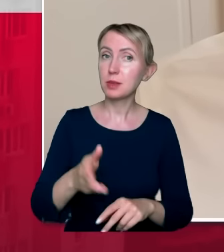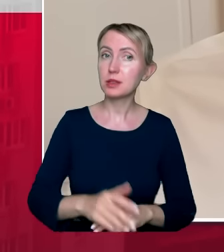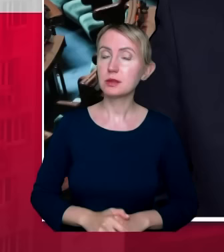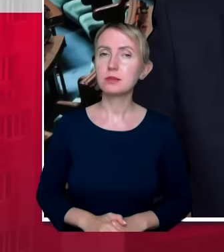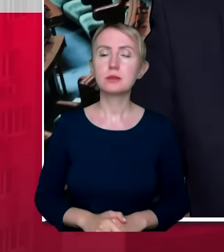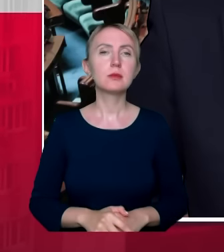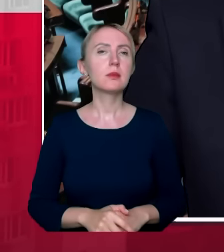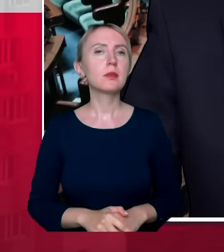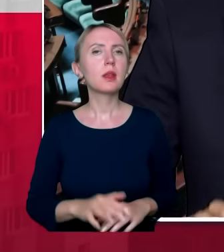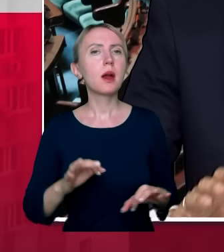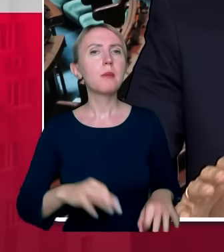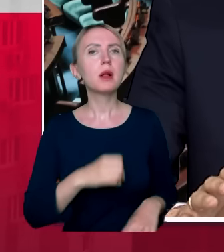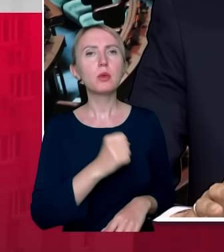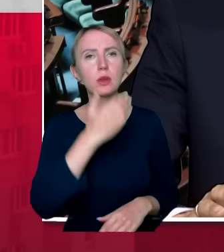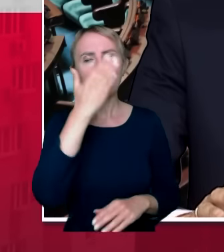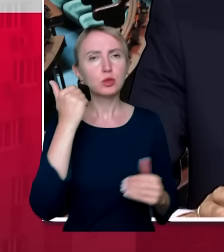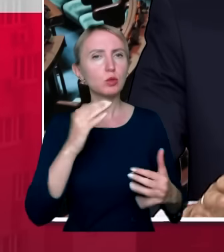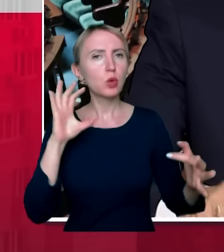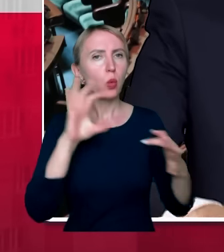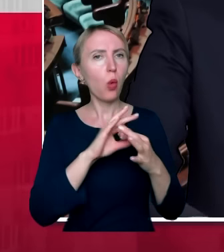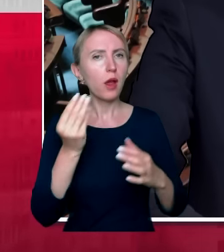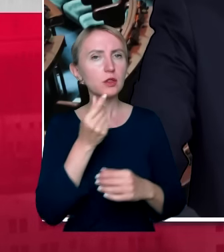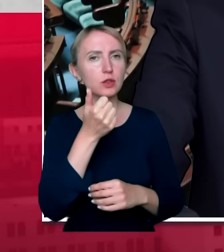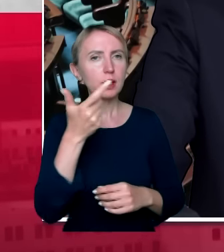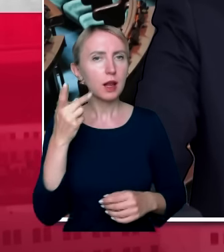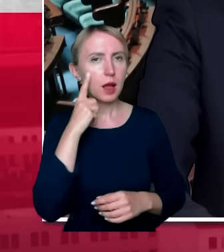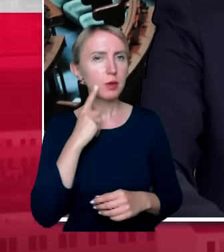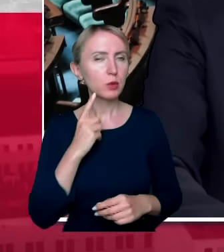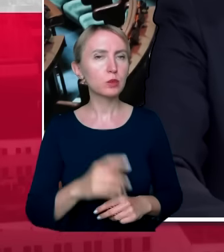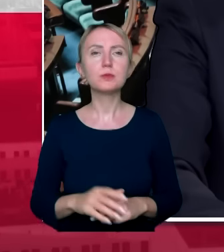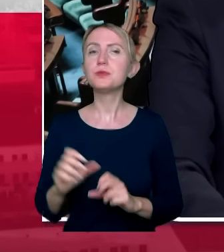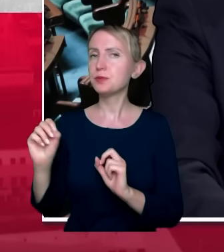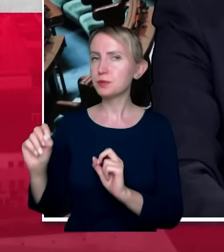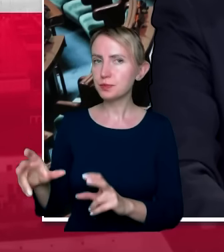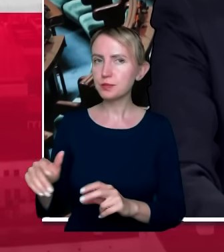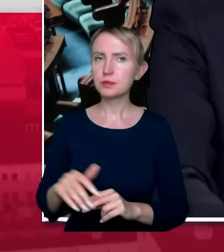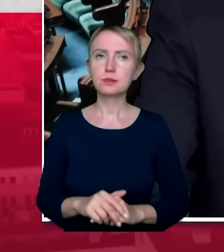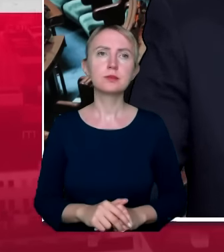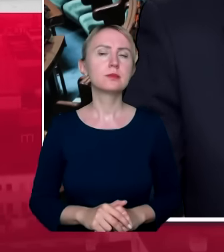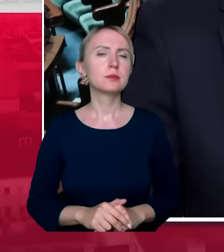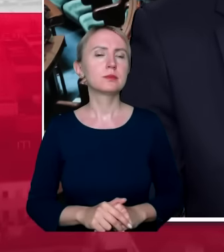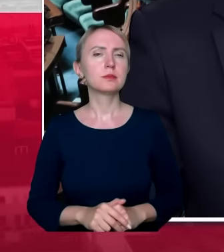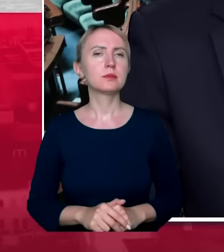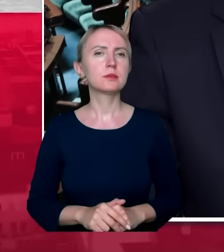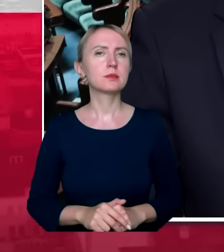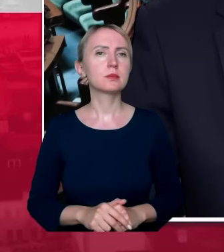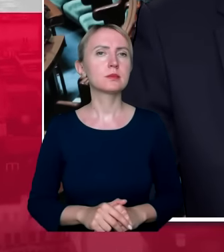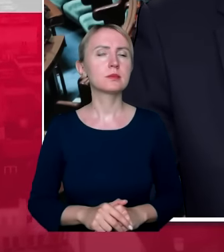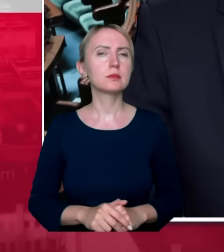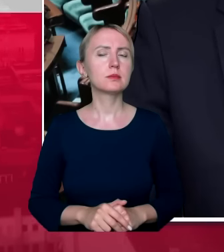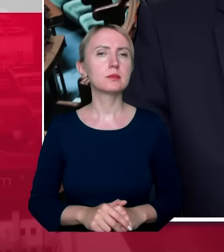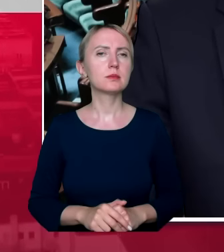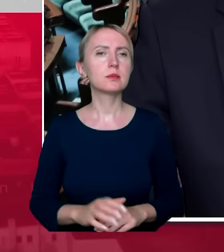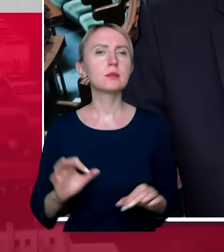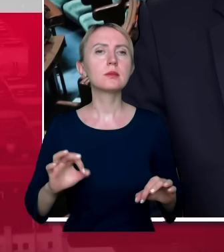pan poseł jeszcze może z nami zostać przez kilka minut. Oczywiście. I tak, jeżeli jest taka możliwość, to bardzo bym o to prosił.